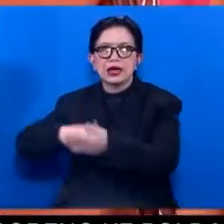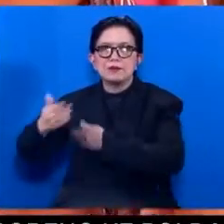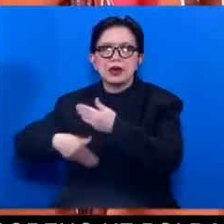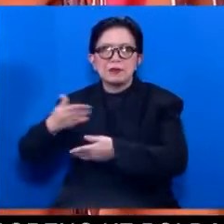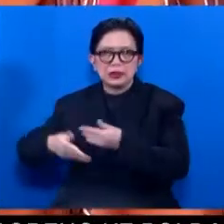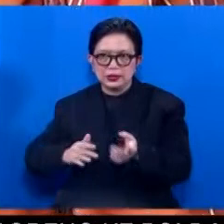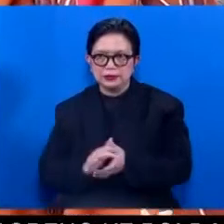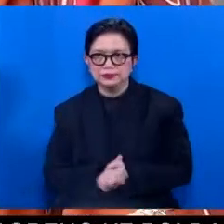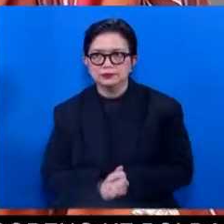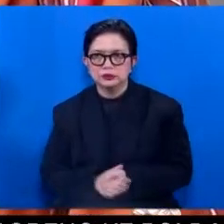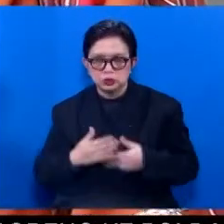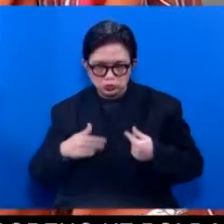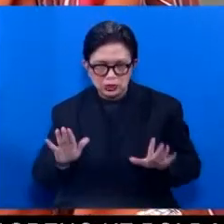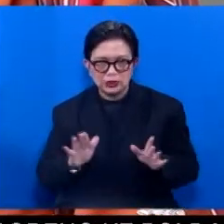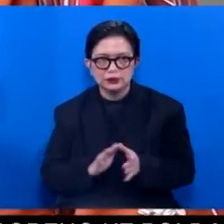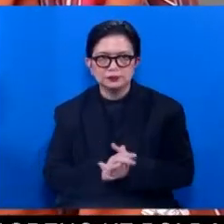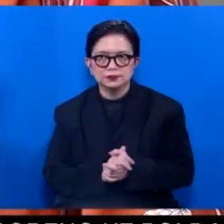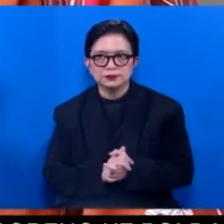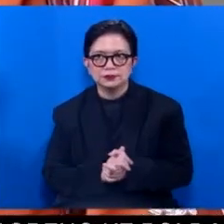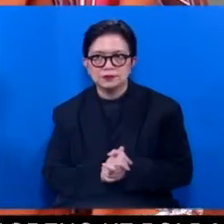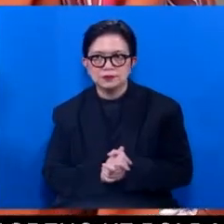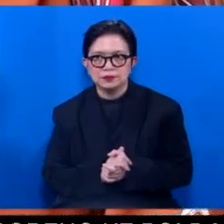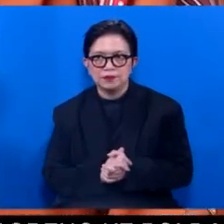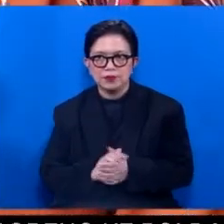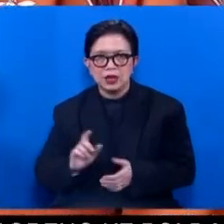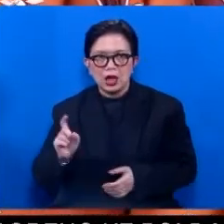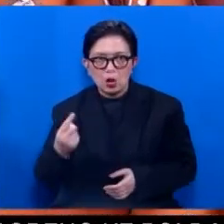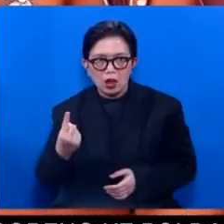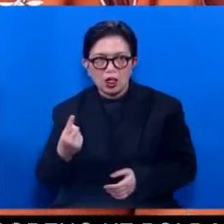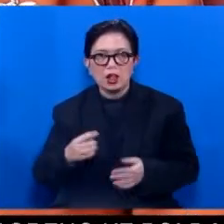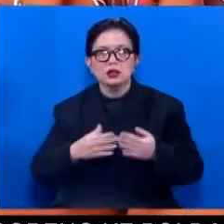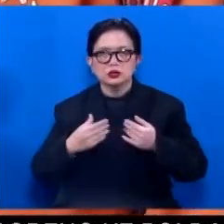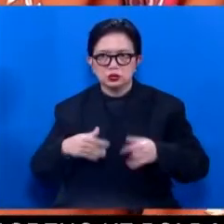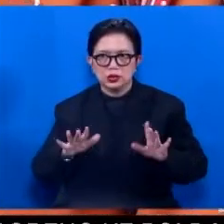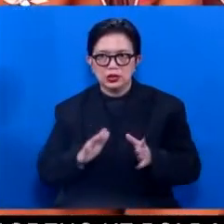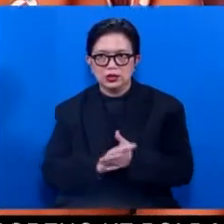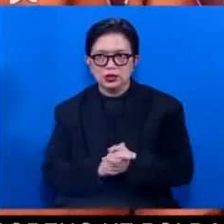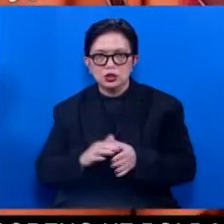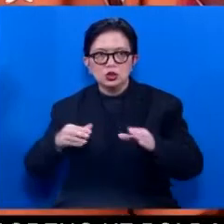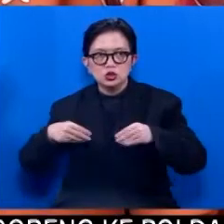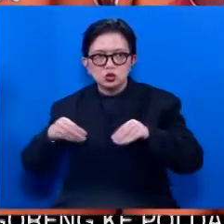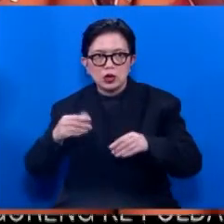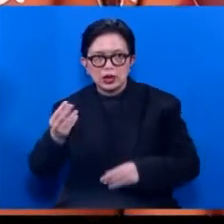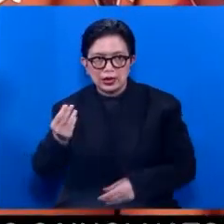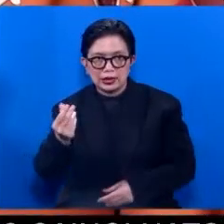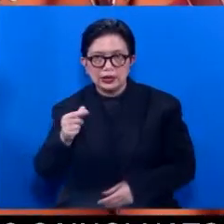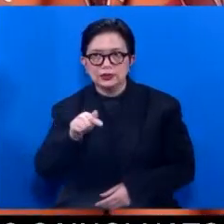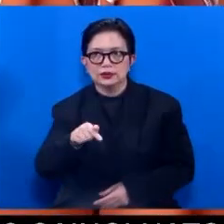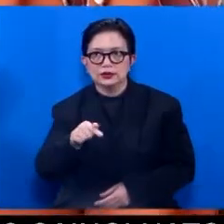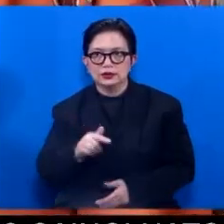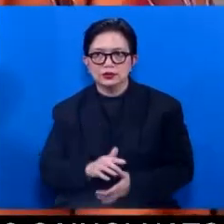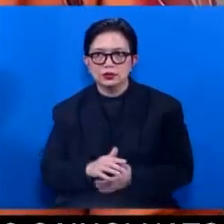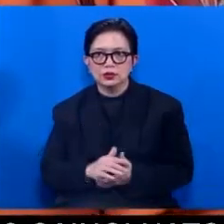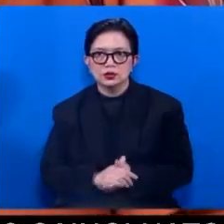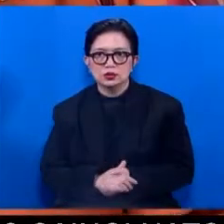ajukan. Itu sudah? Sudah, sejak awal yang dia suruh itu, dia bilang jual harga sekian, kita sudah